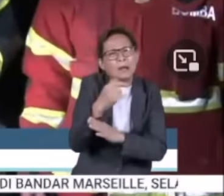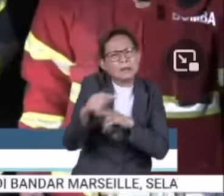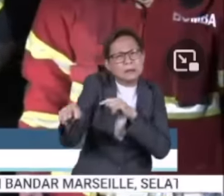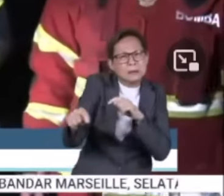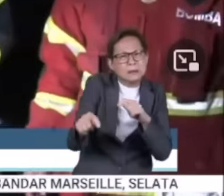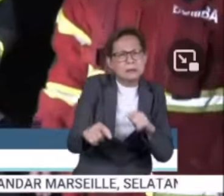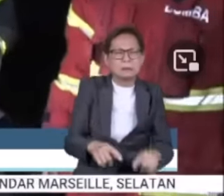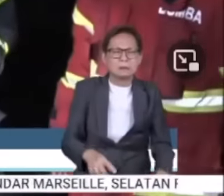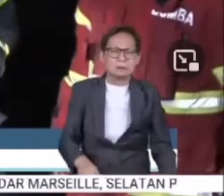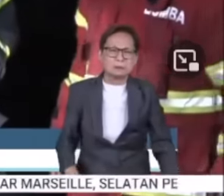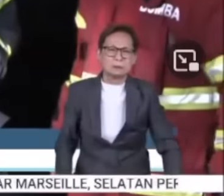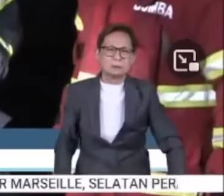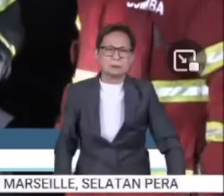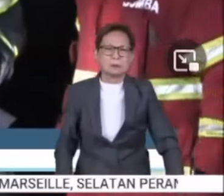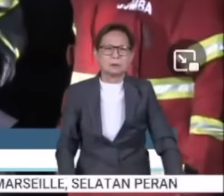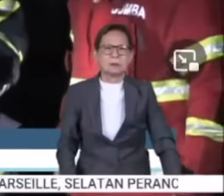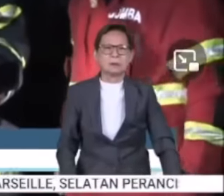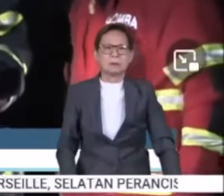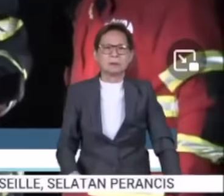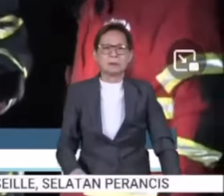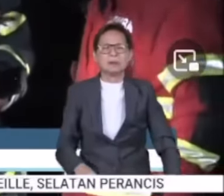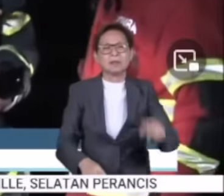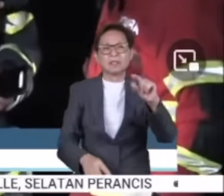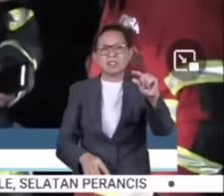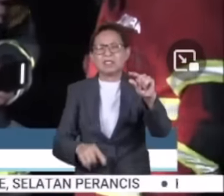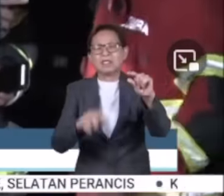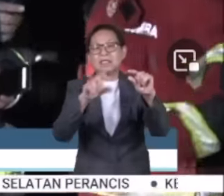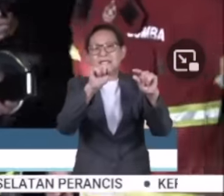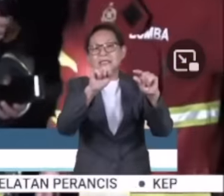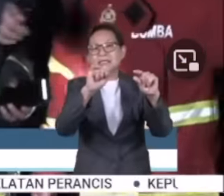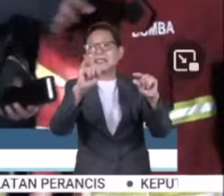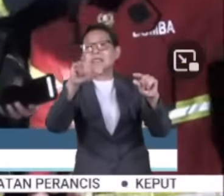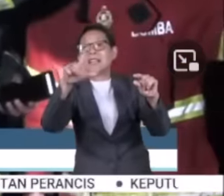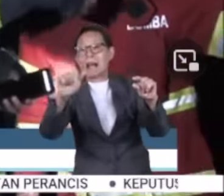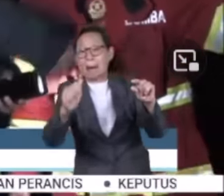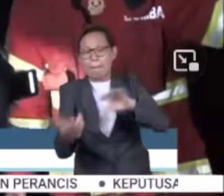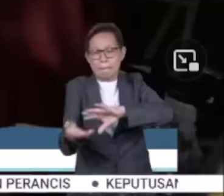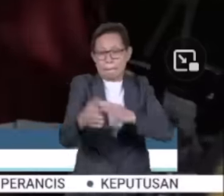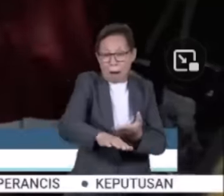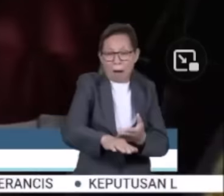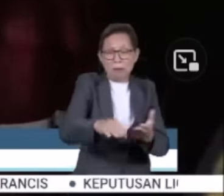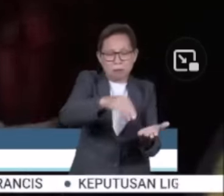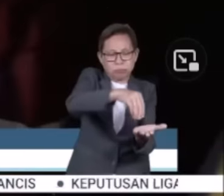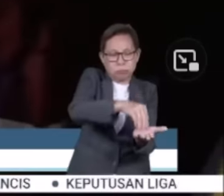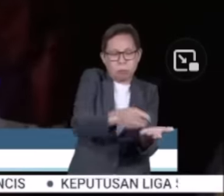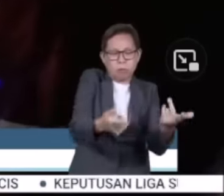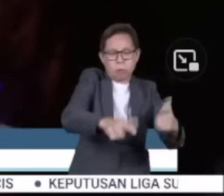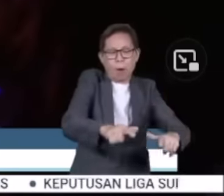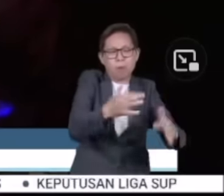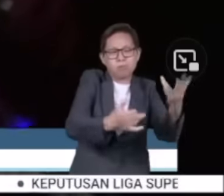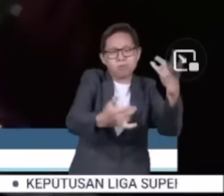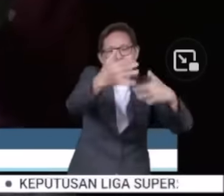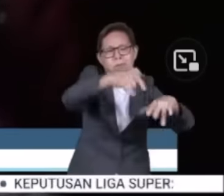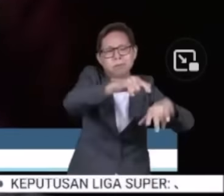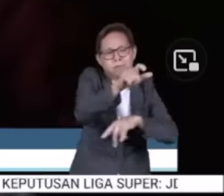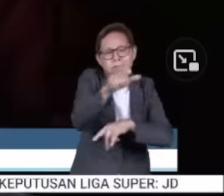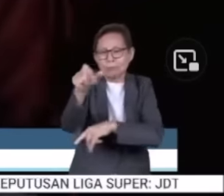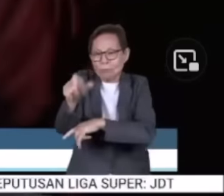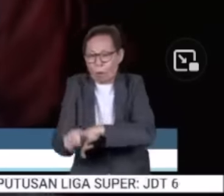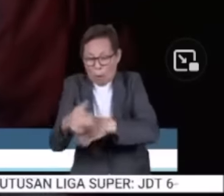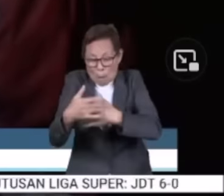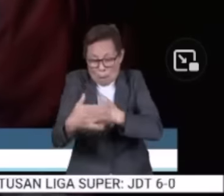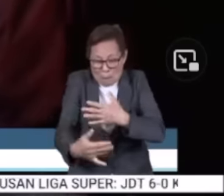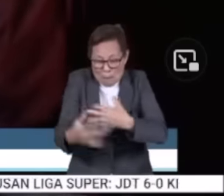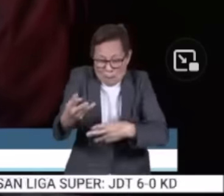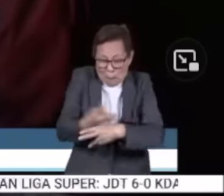tindakan. Situasi menyebabkan G. Sira Lavayana maut di lokasi kejadian. Mangsa yang cedera parah